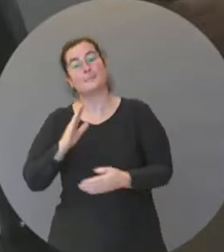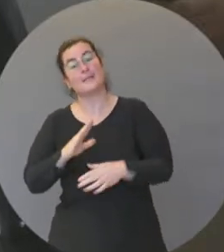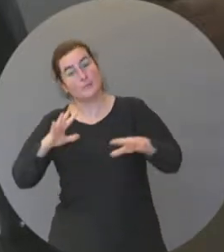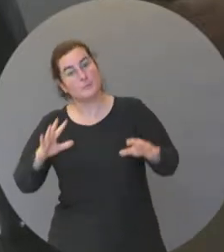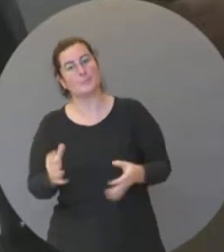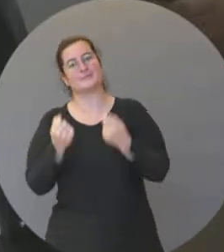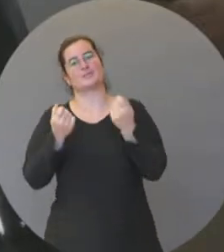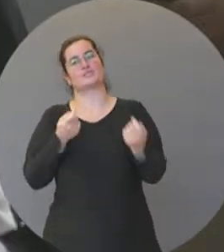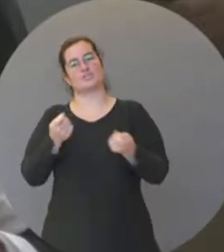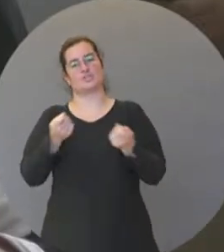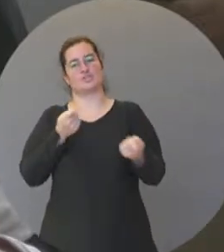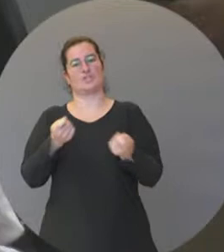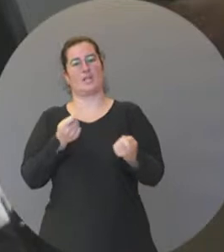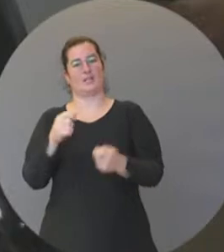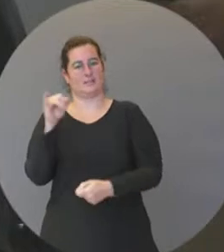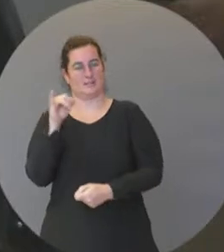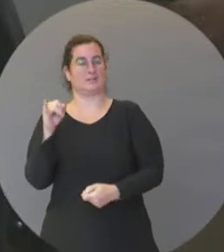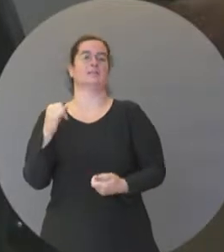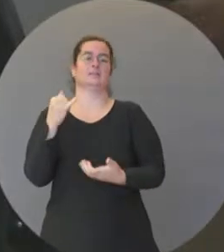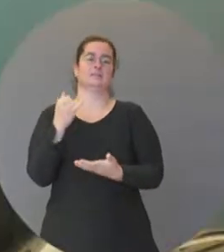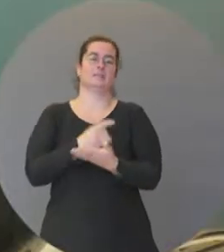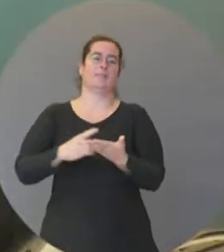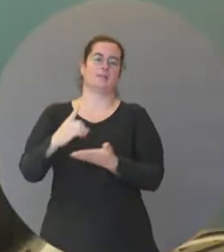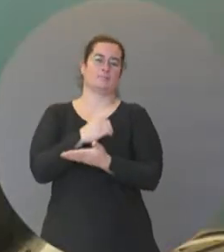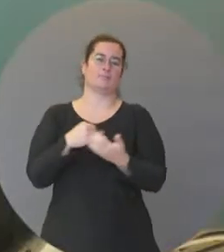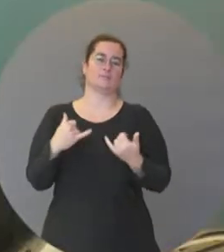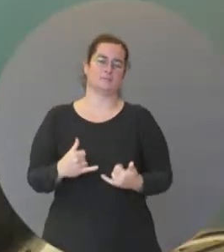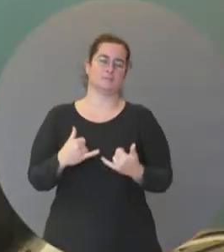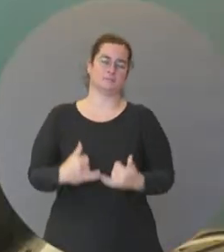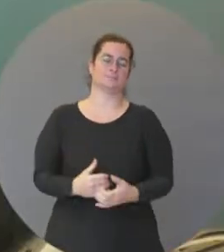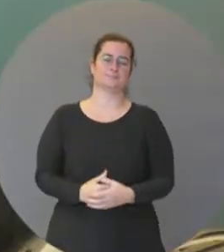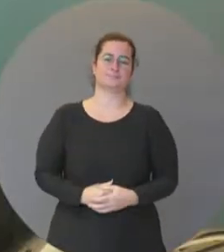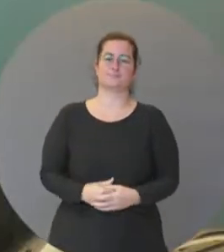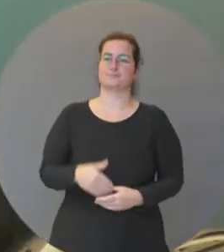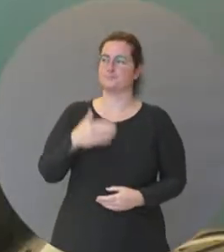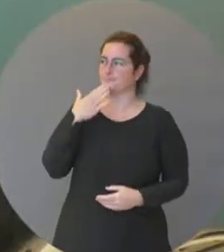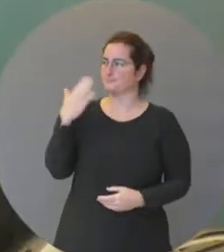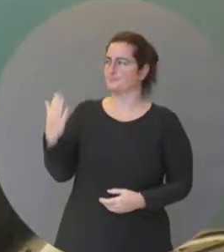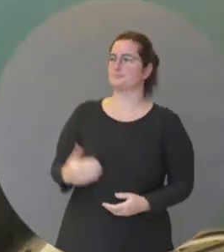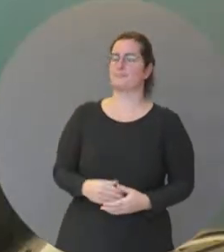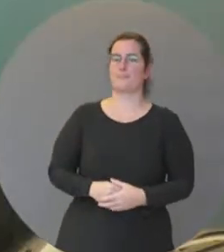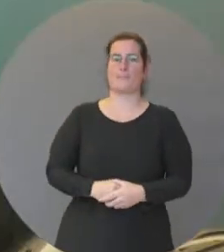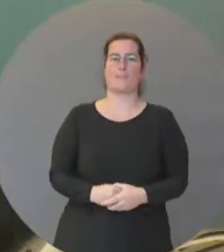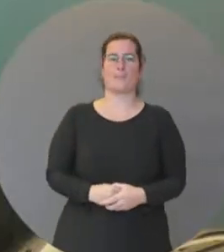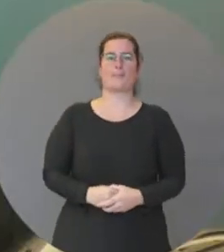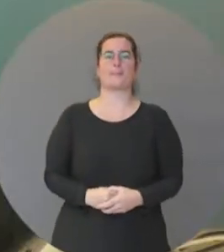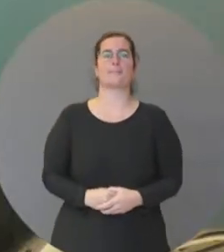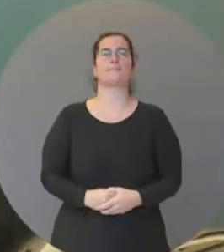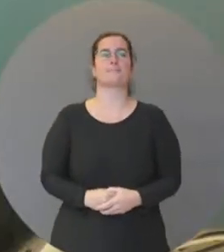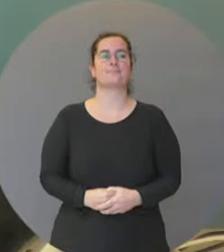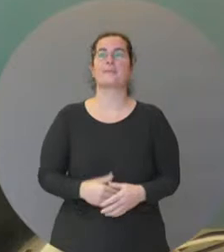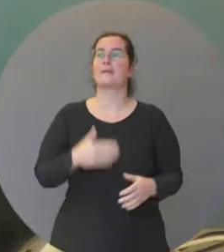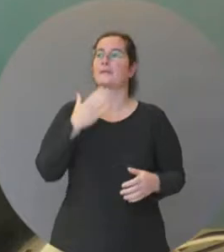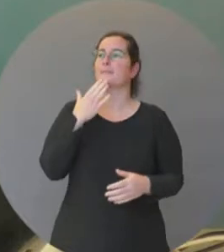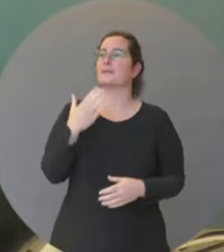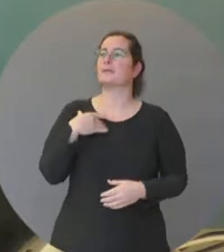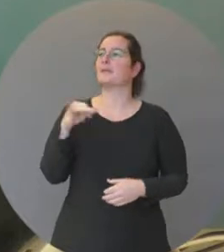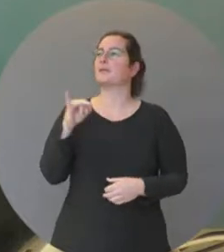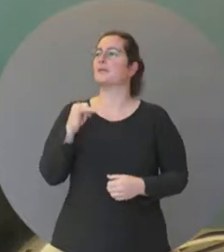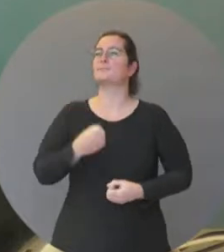je vous remercie merci Madame vendu condolaire y a-t-il d'autres demandes d'intervention